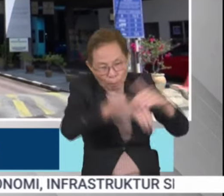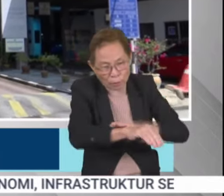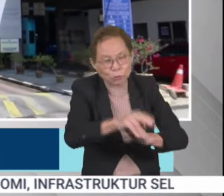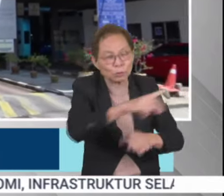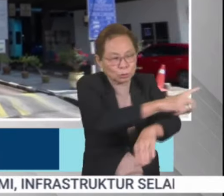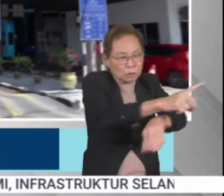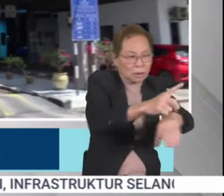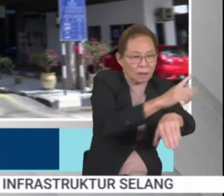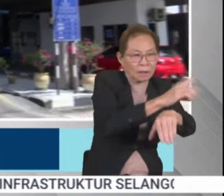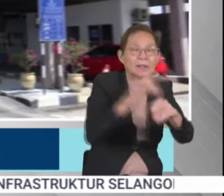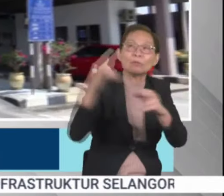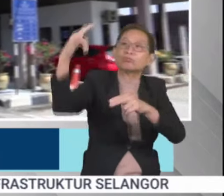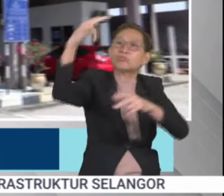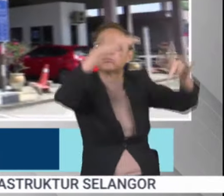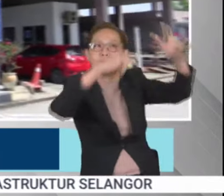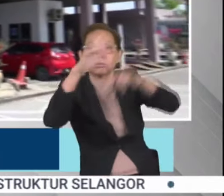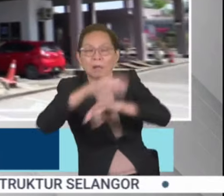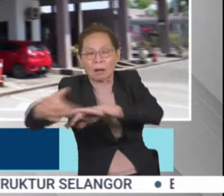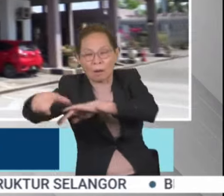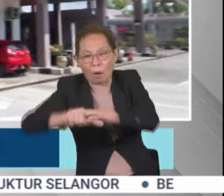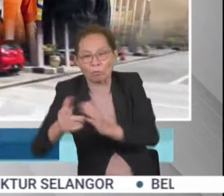selain udara dan laut.